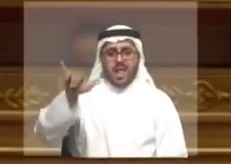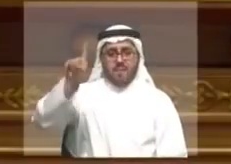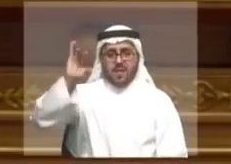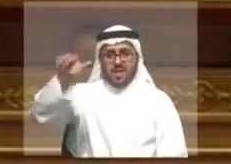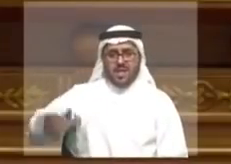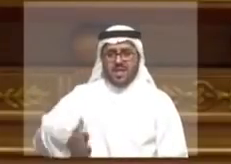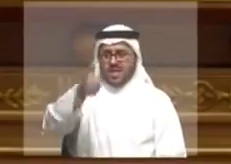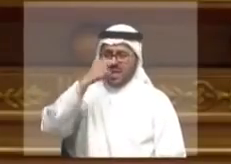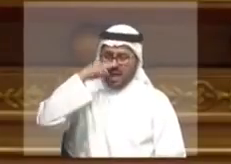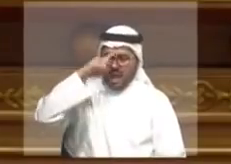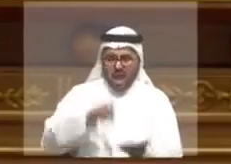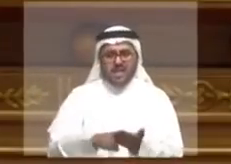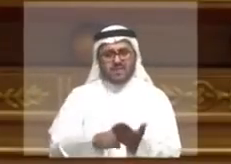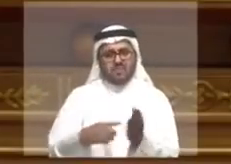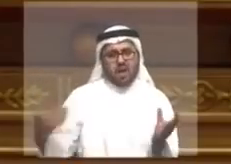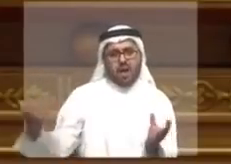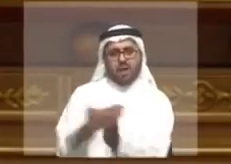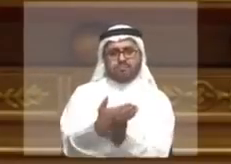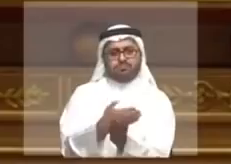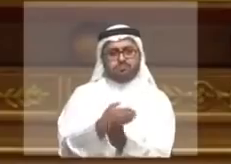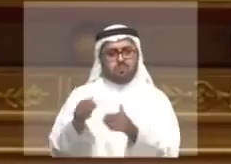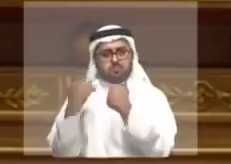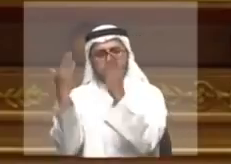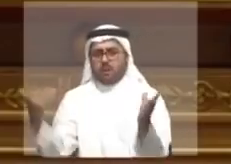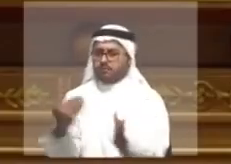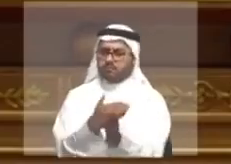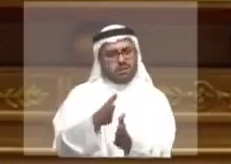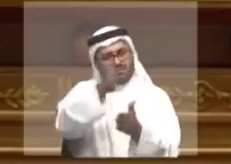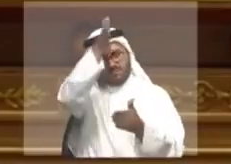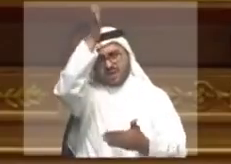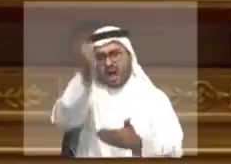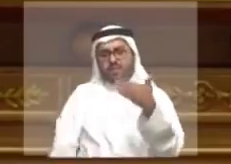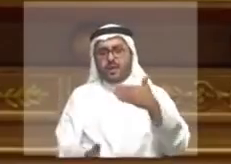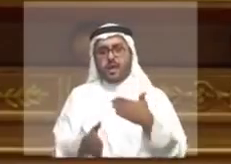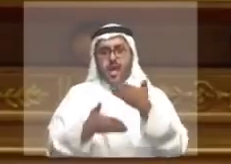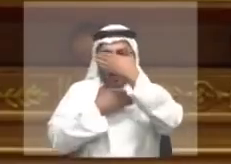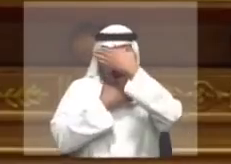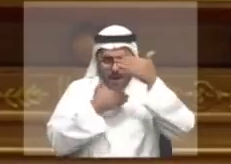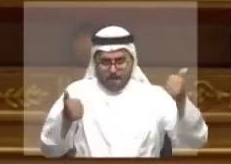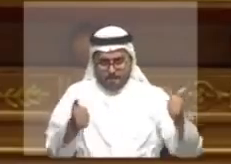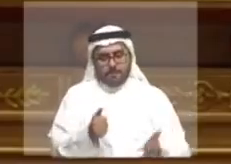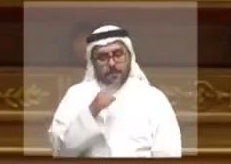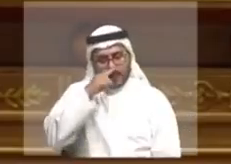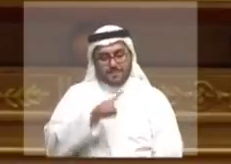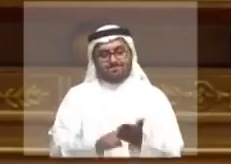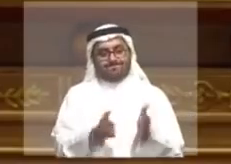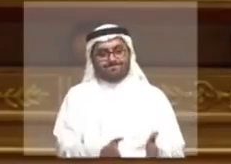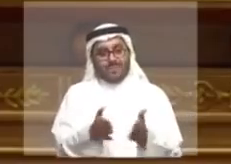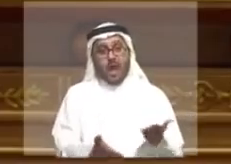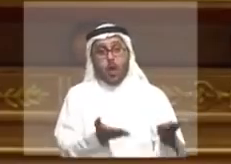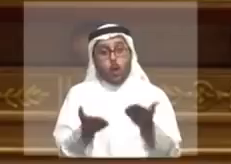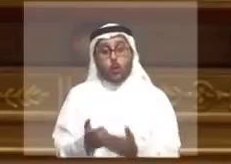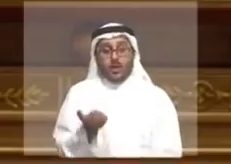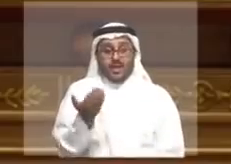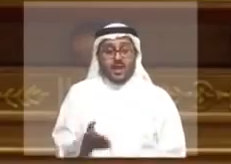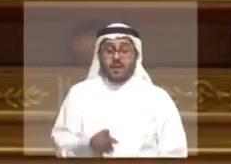وتحصينها من التدخل الأجنبي واجتثاث العنف والإرهاب. حضور الكرام،